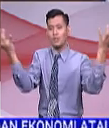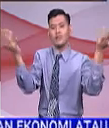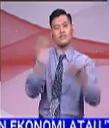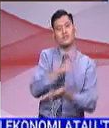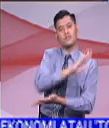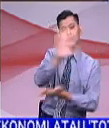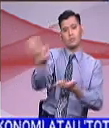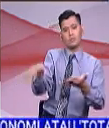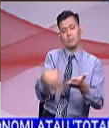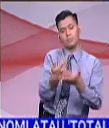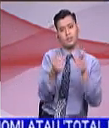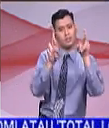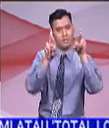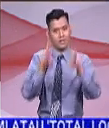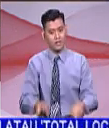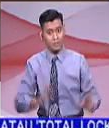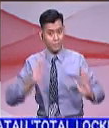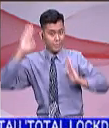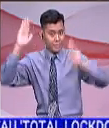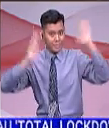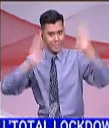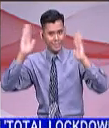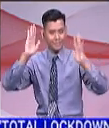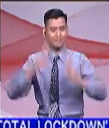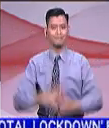waktu pandemik ketika ini.